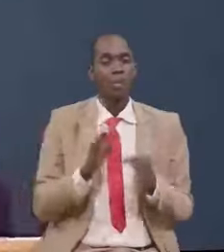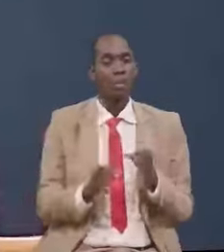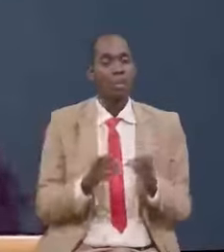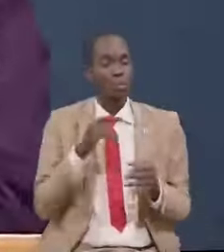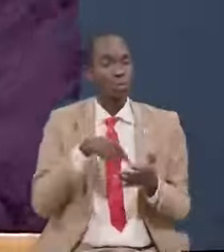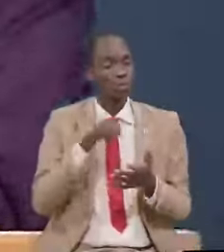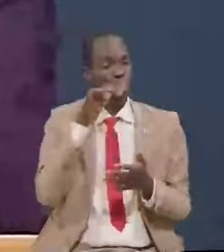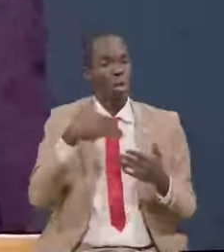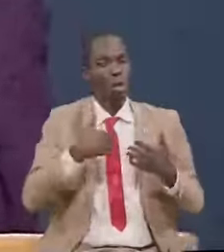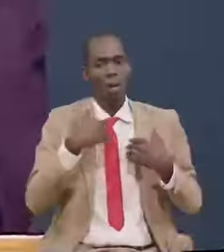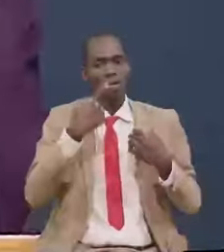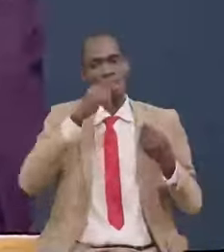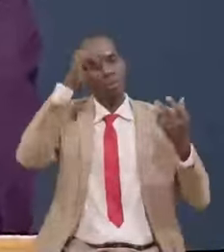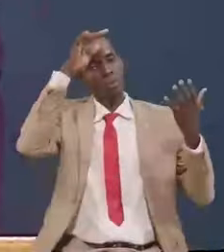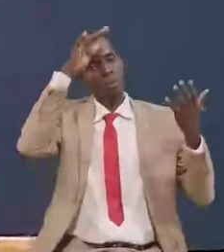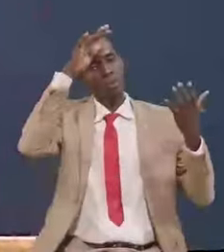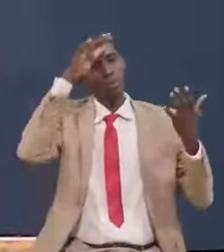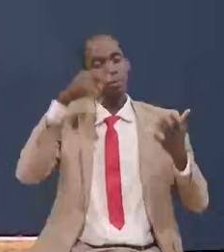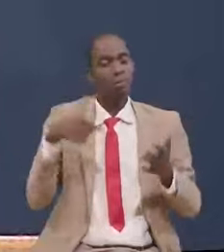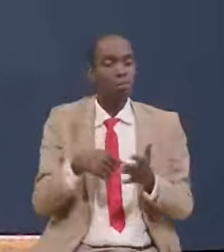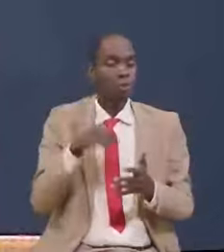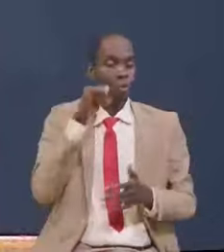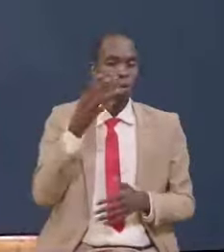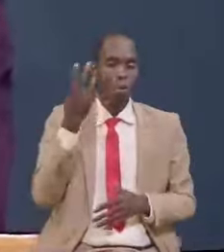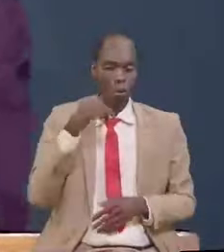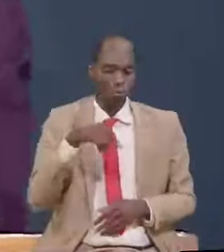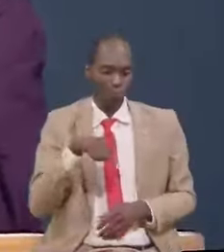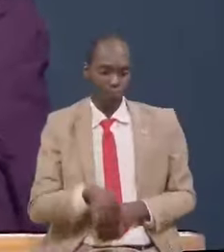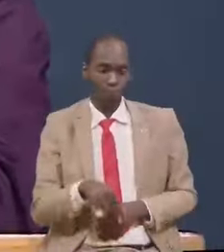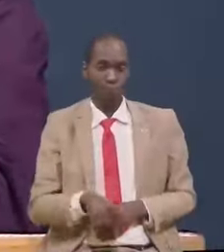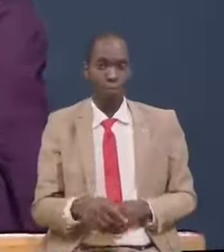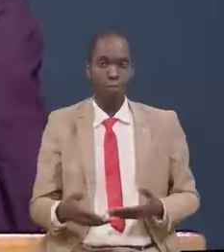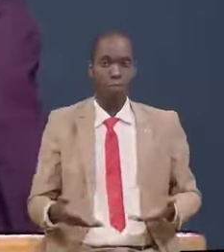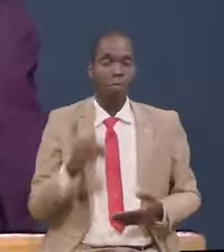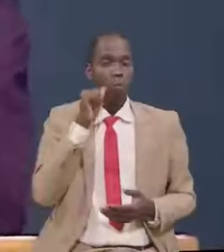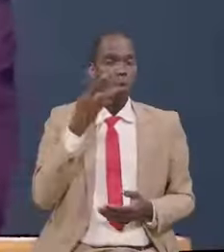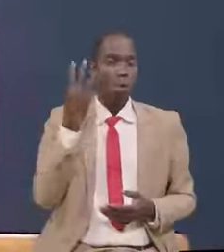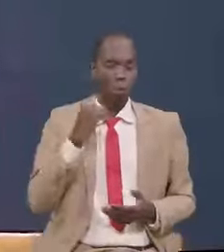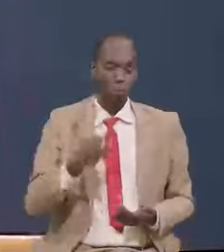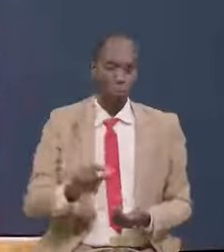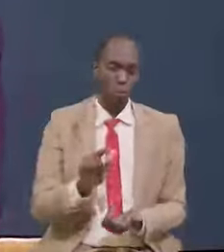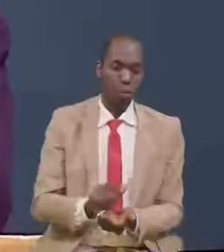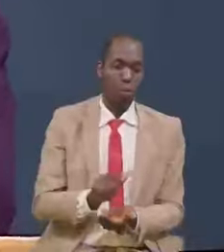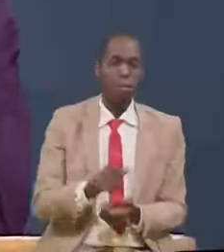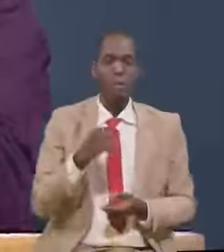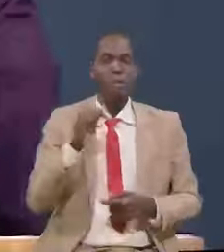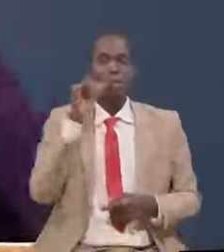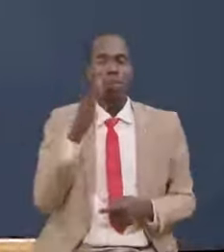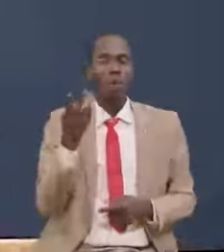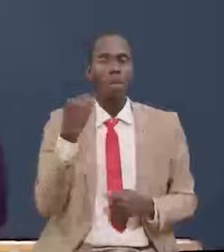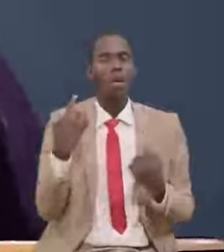attente. Elle était en bas. Elle était complètement rabaissée. Elle était